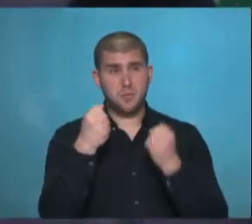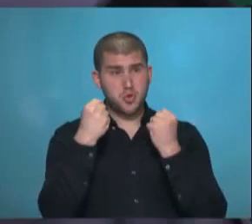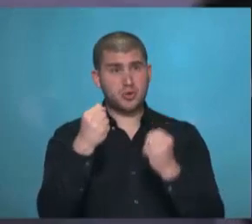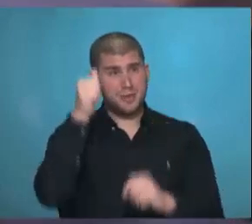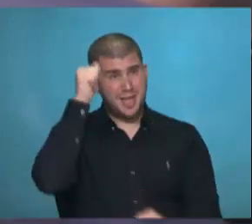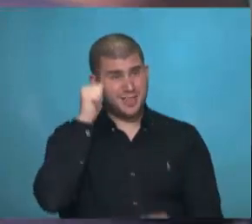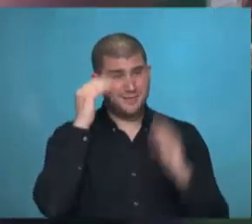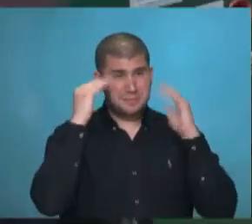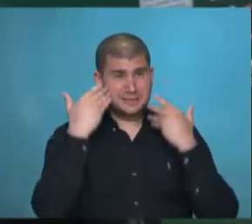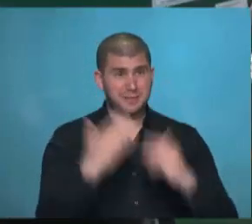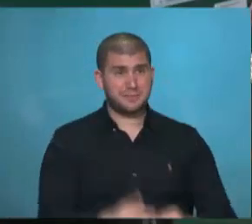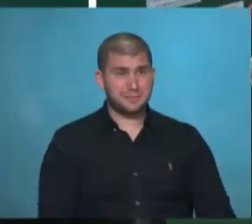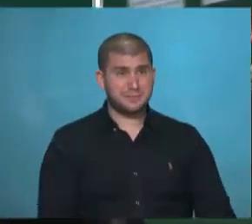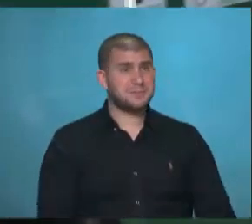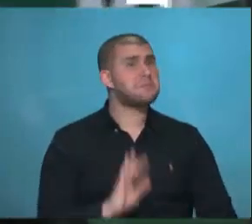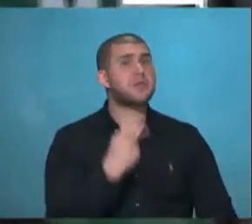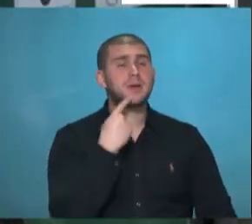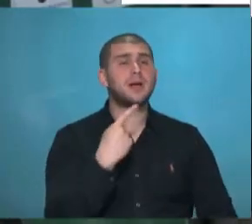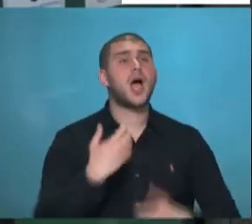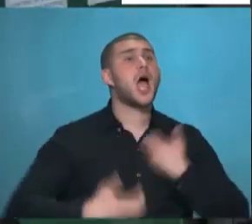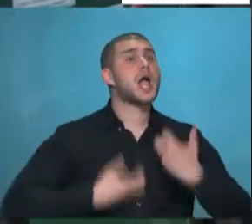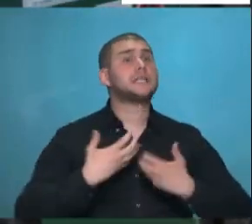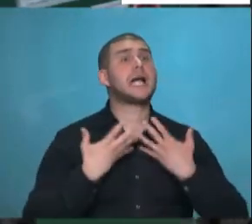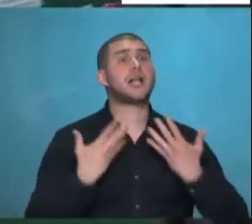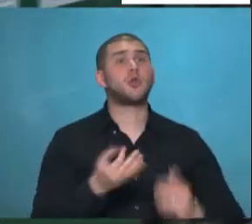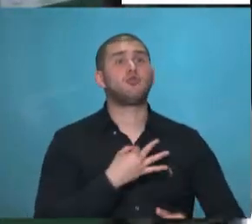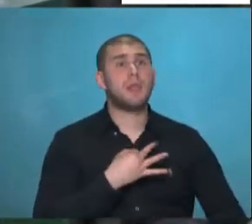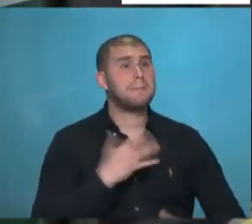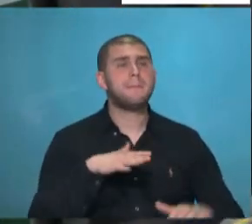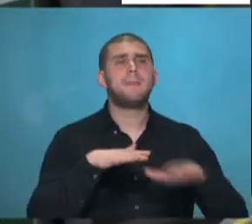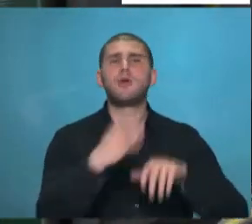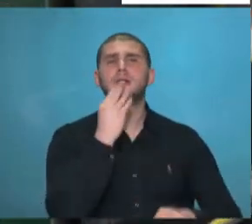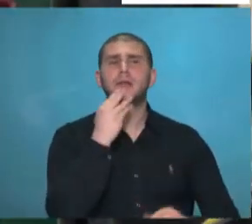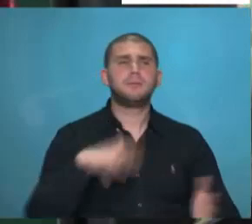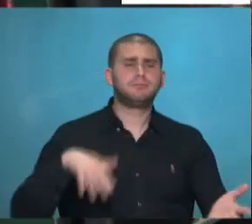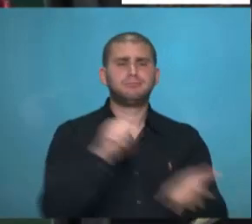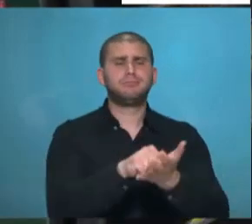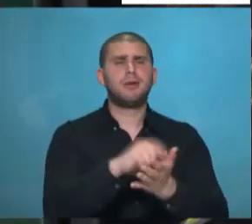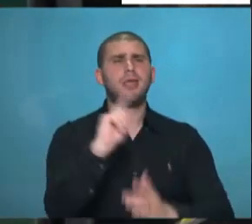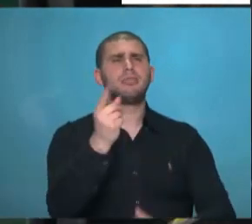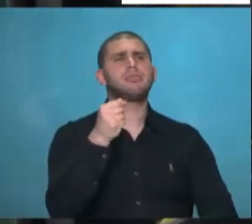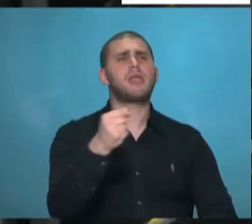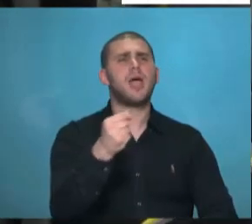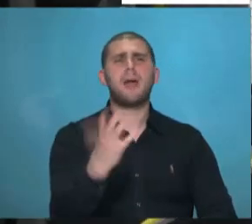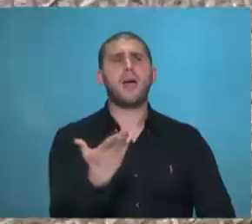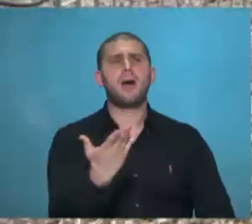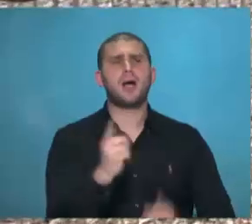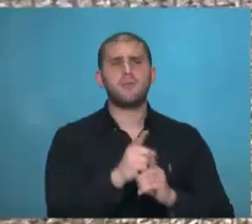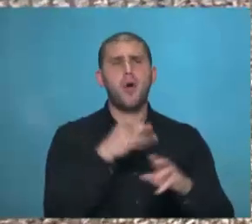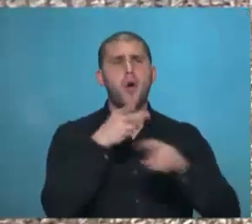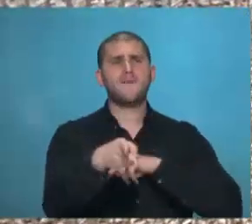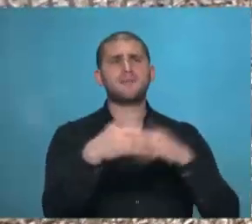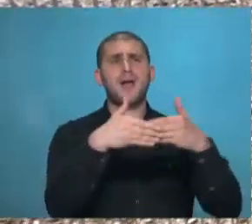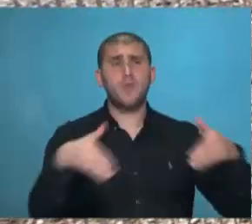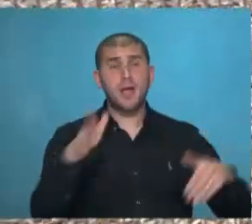משלמת 60 יורו והם נוסעים לירדן ולמצרים. מה אתה אומר? שמה? שהכעס הגדול שלי שממשלת ישראל מממנת את כל התיירים האלה, שעוברים את הגבול,